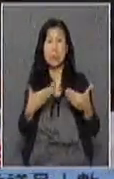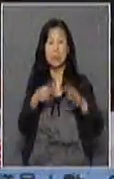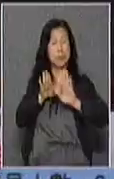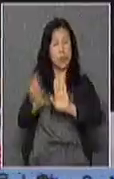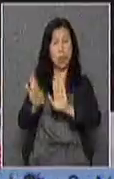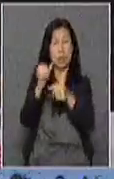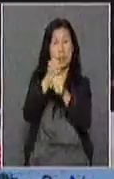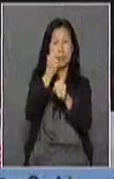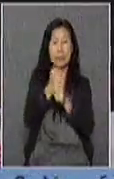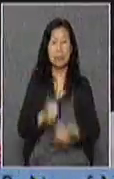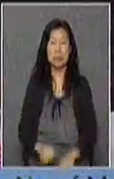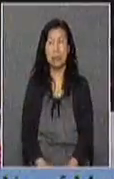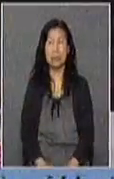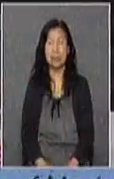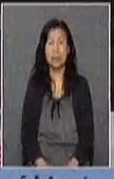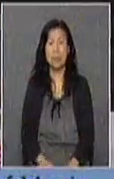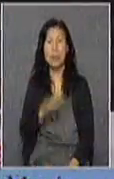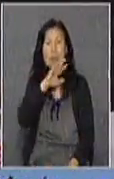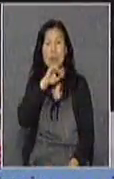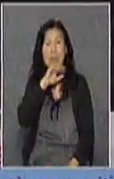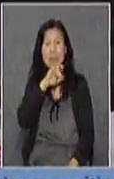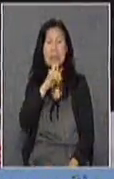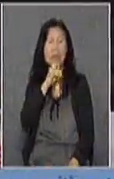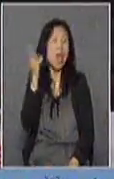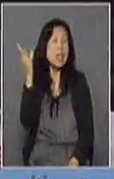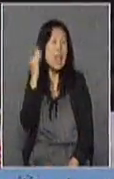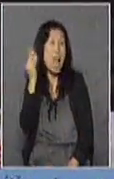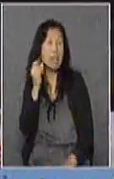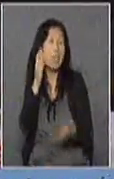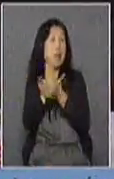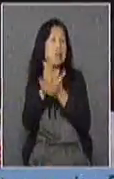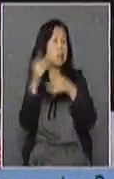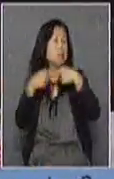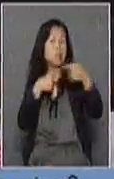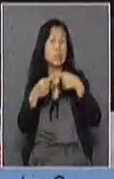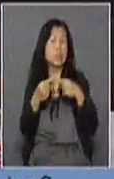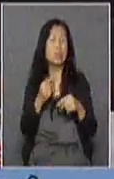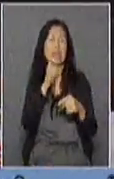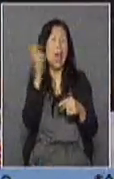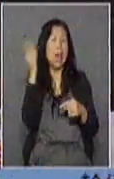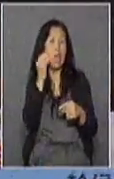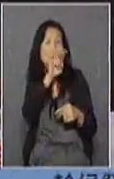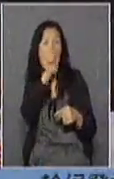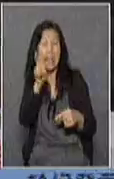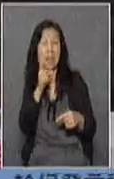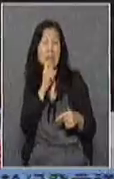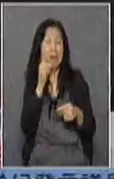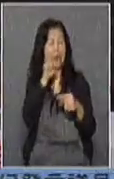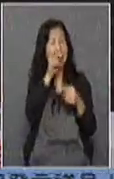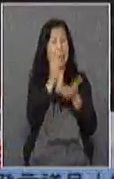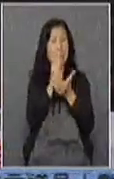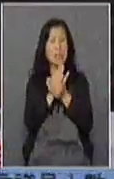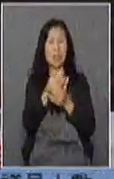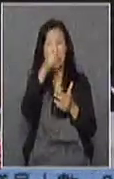理。如果有意見不同，有所謂的強烈不同看法就不做，那特區政府